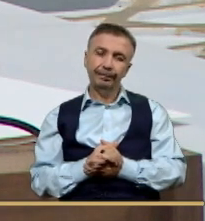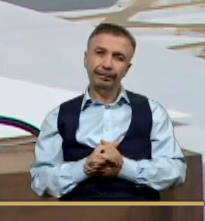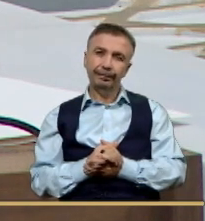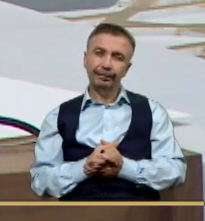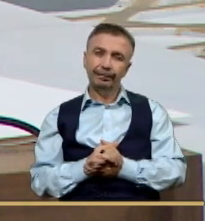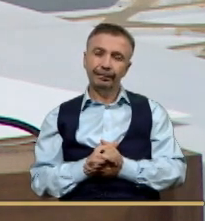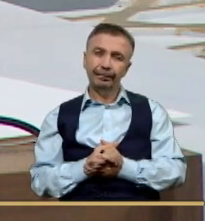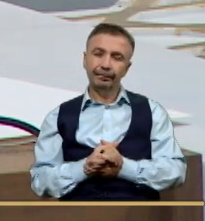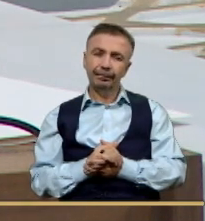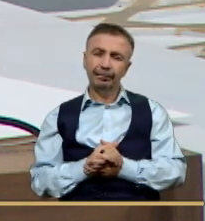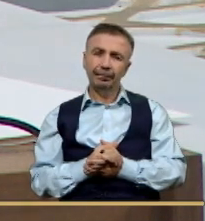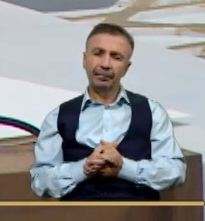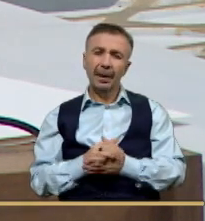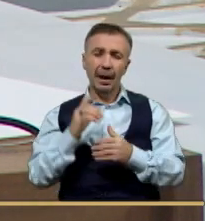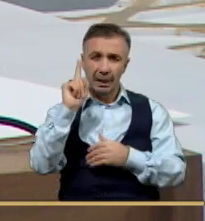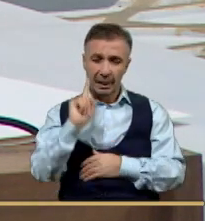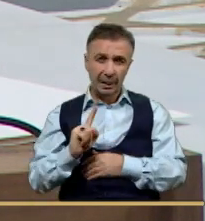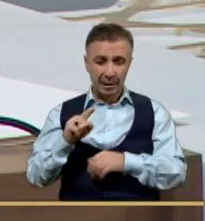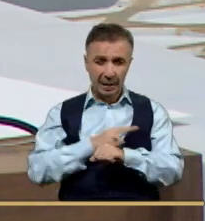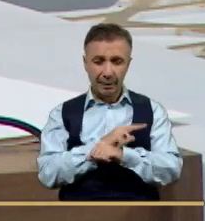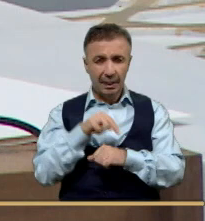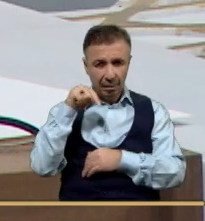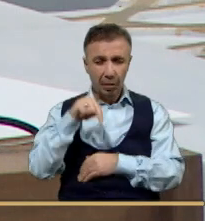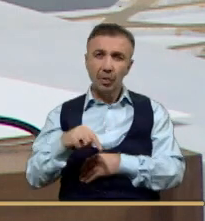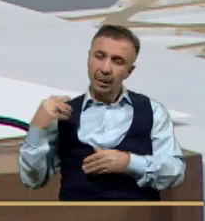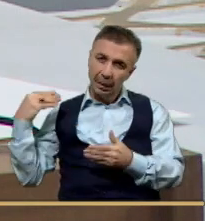ta ilk zamanlardan bugüne kadar